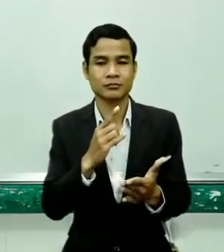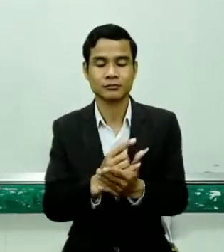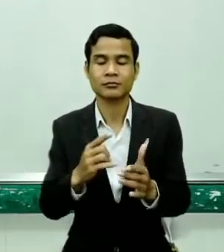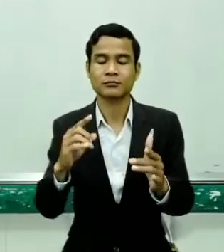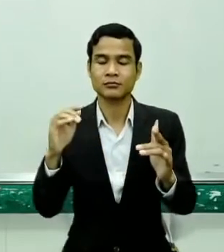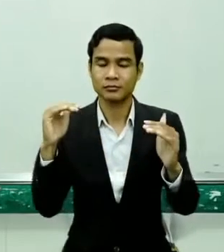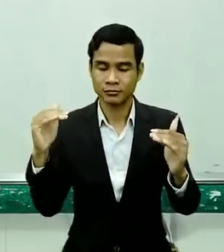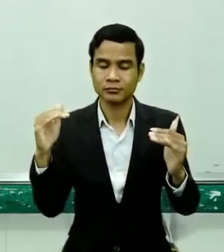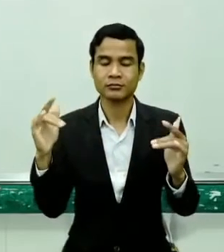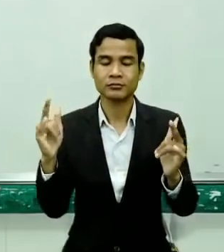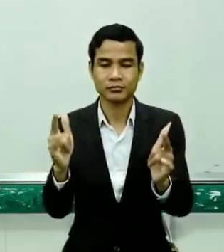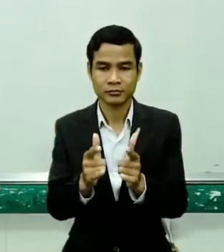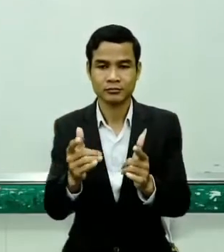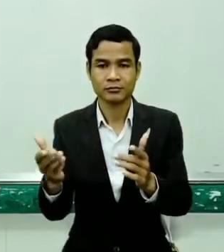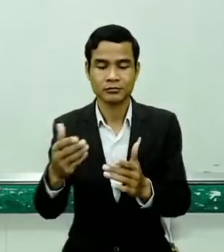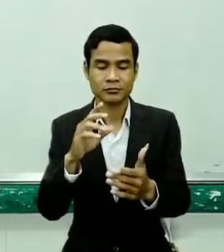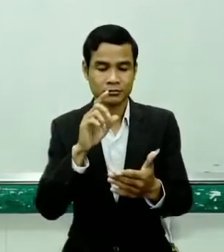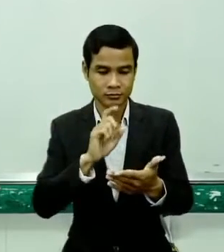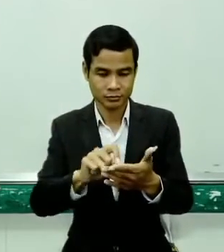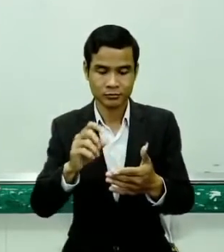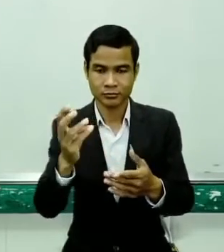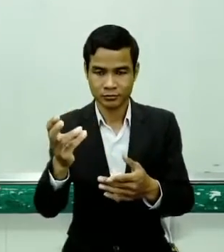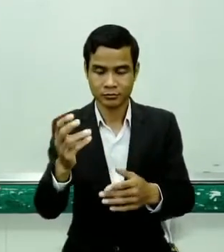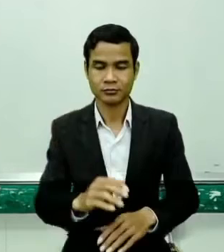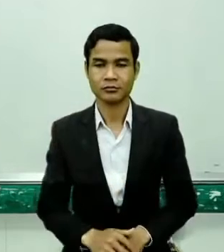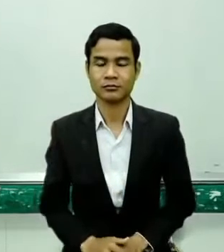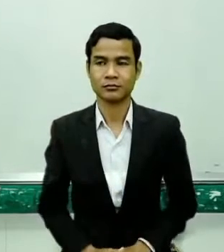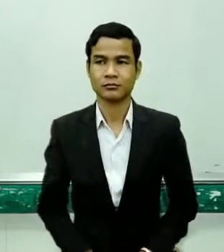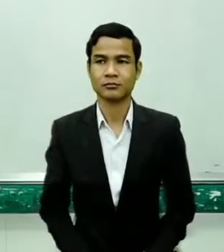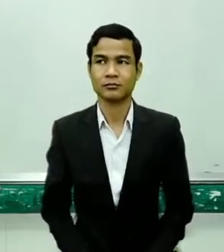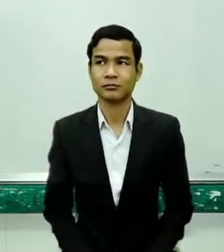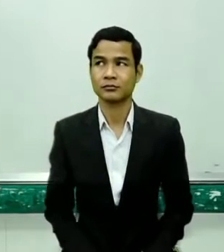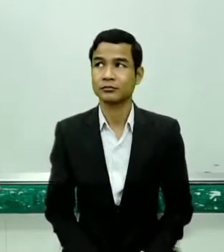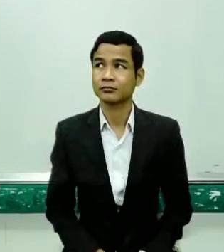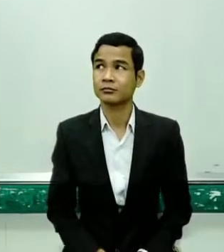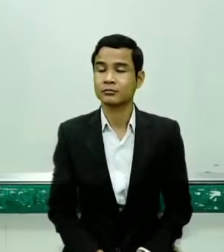nì nè cứ tục bê chun con bằng tịnh.